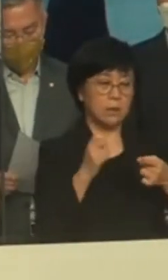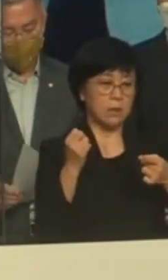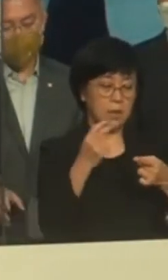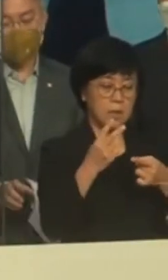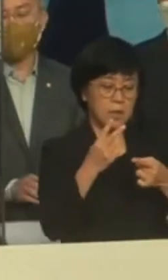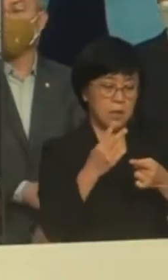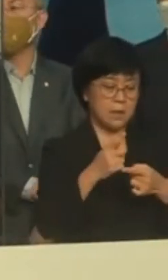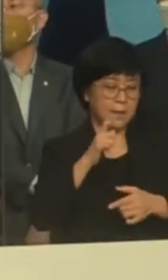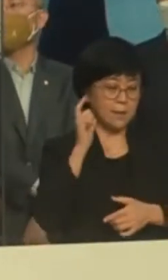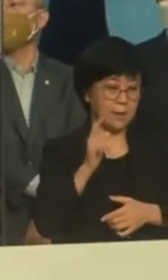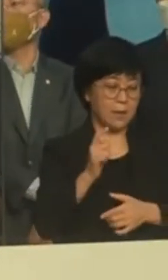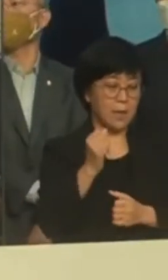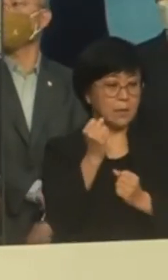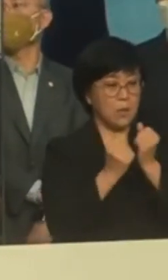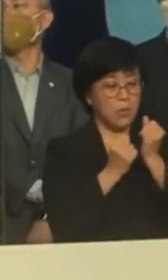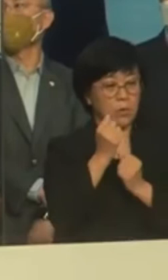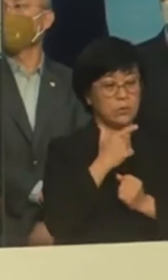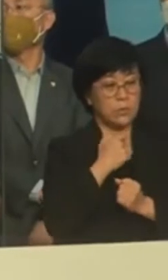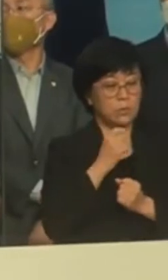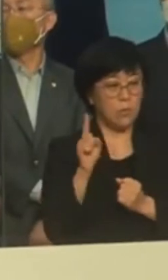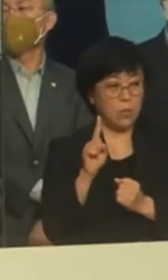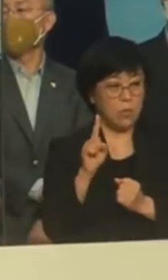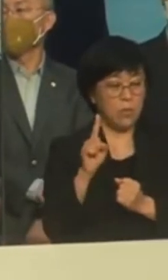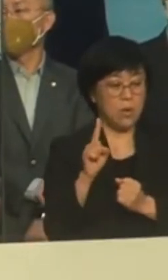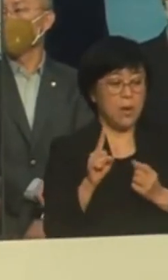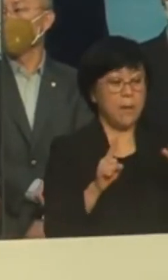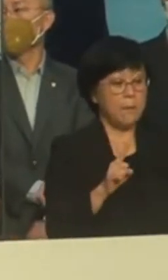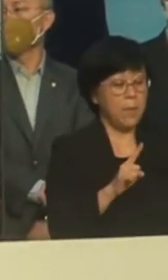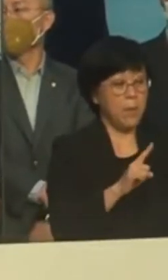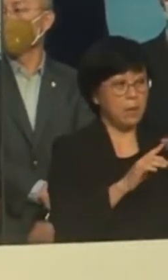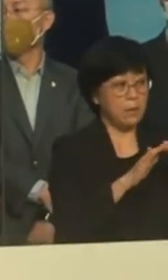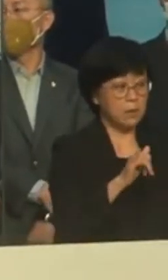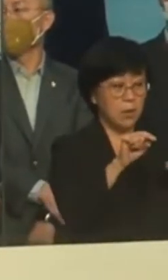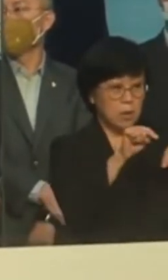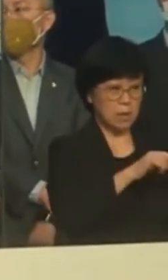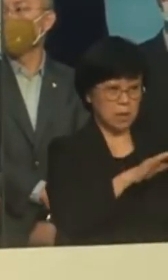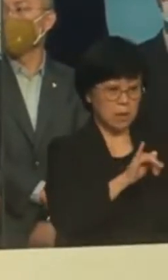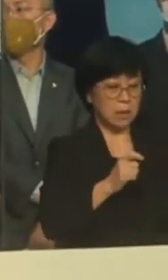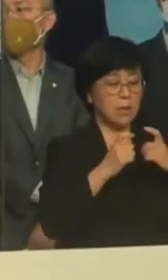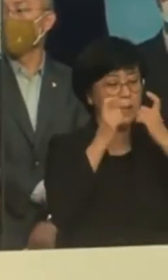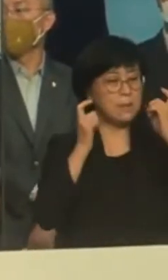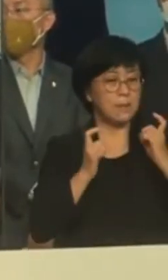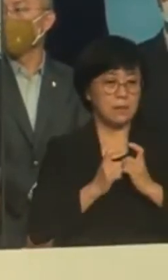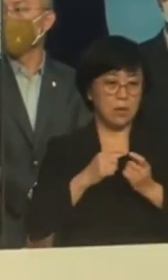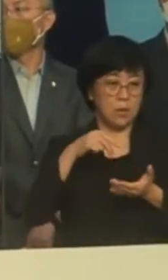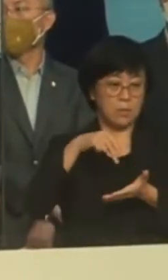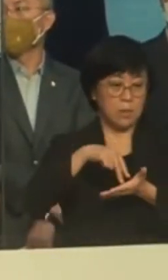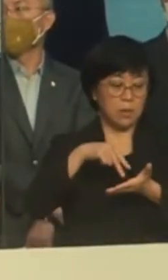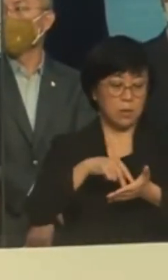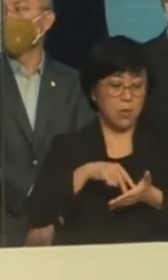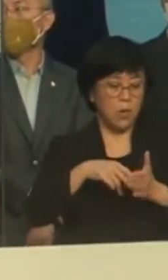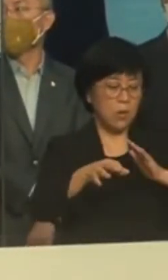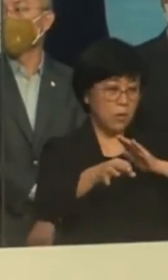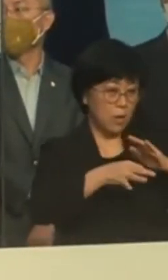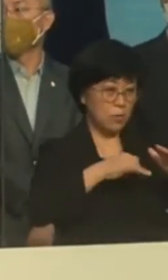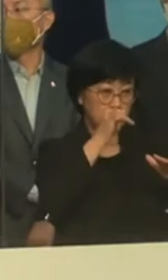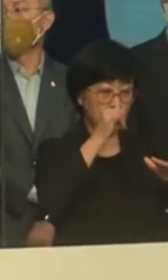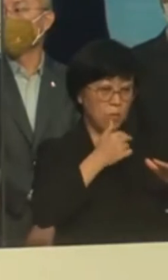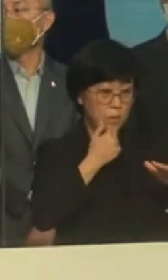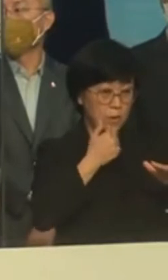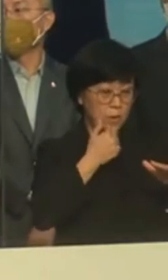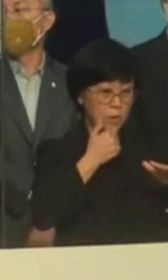강조 말씀드립니다. 이거는 몇몇 정치인이 개인적으로 뇌물을 받았느냐 안